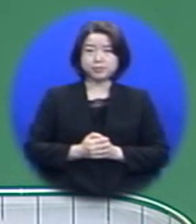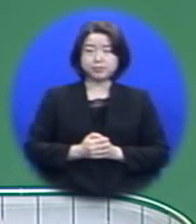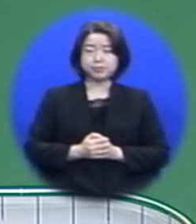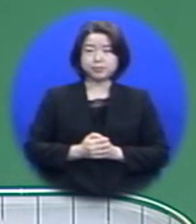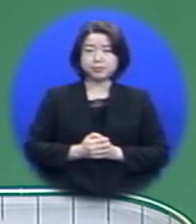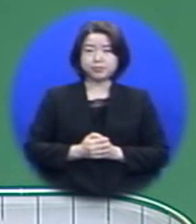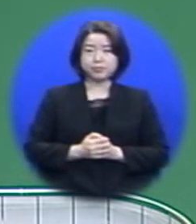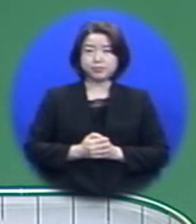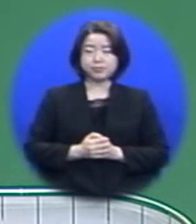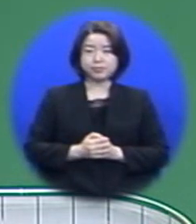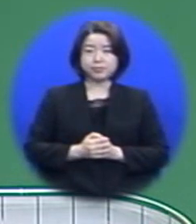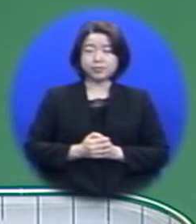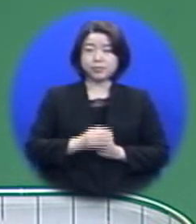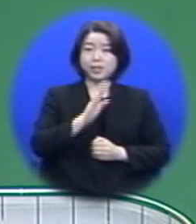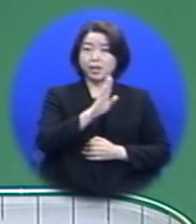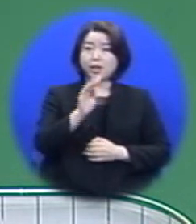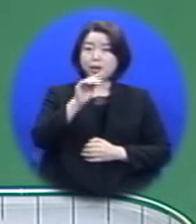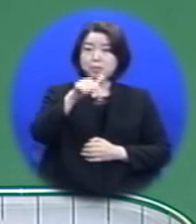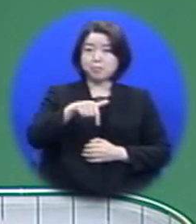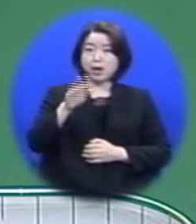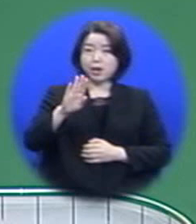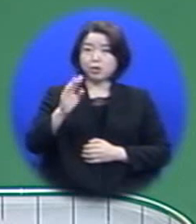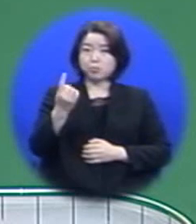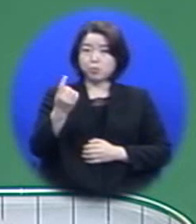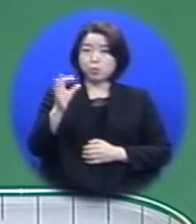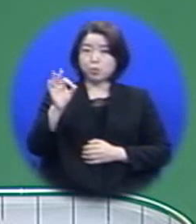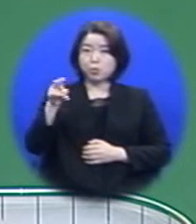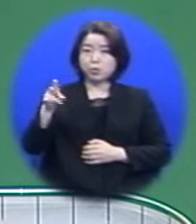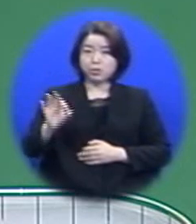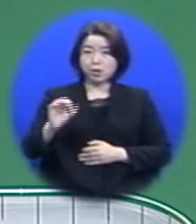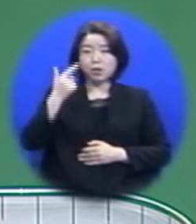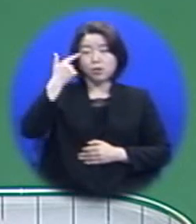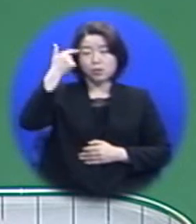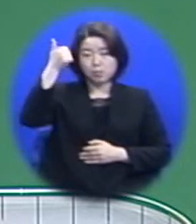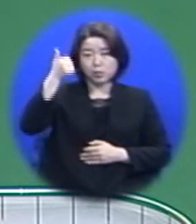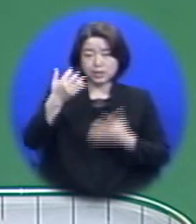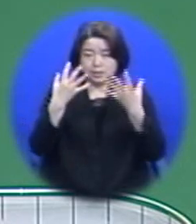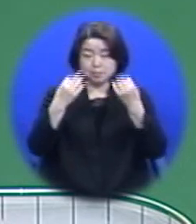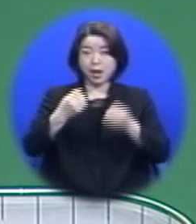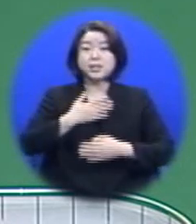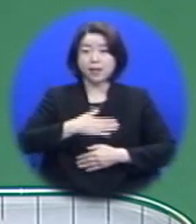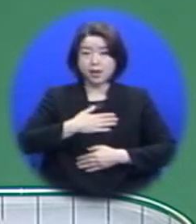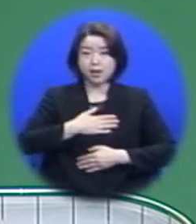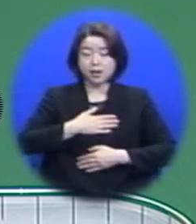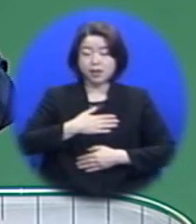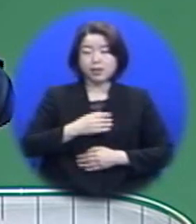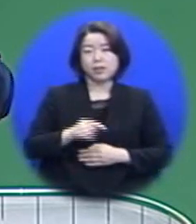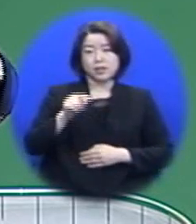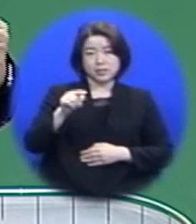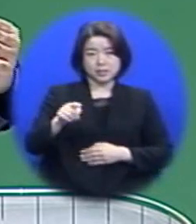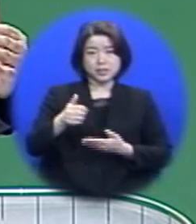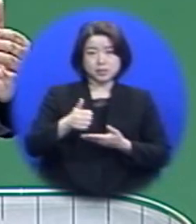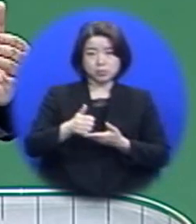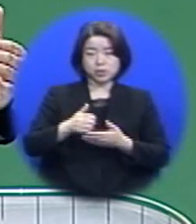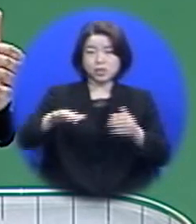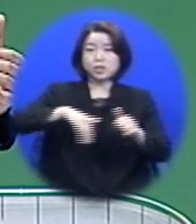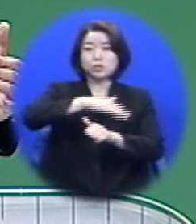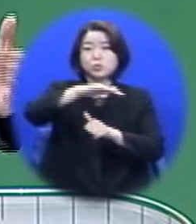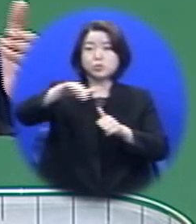것이에요 박보영 목사님에 대해서 많이들 아실 텐데 그분이 그렇게